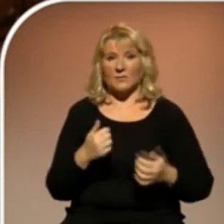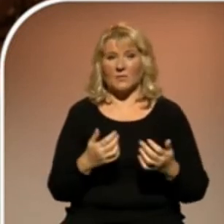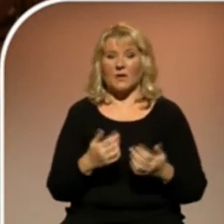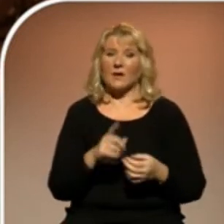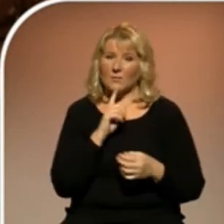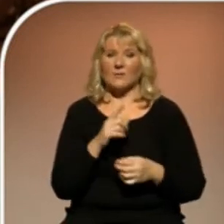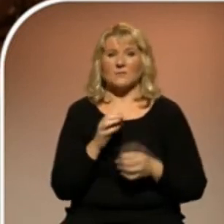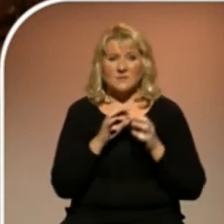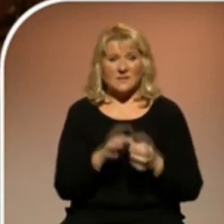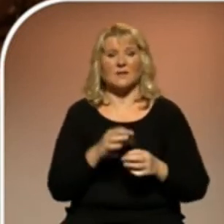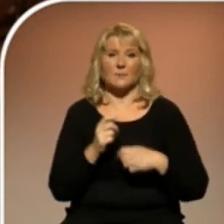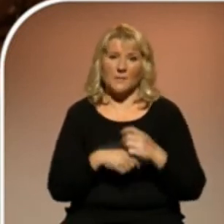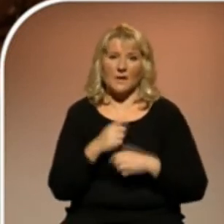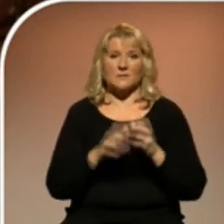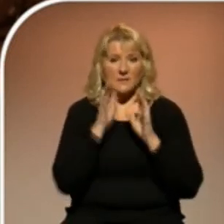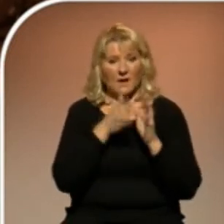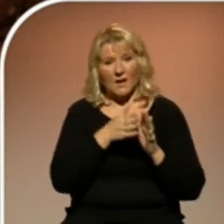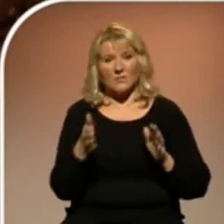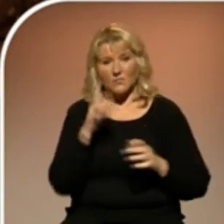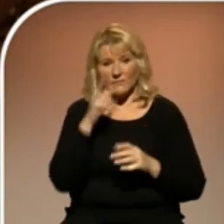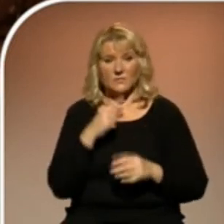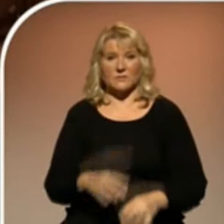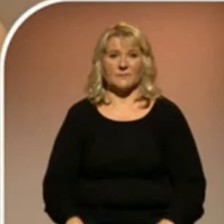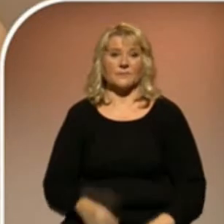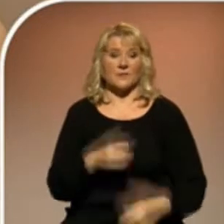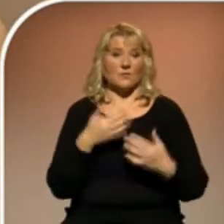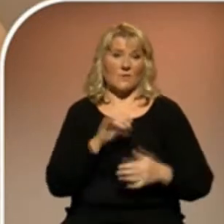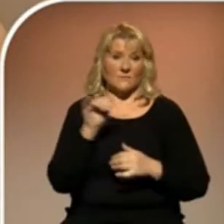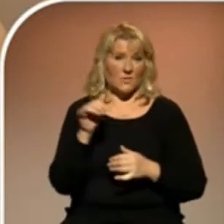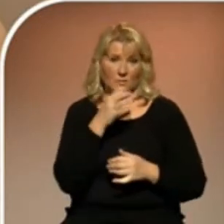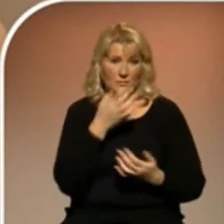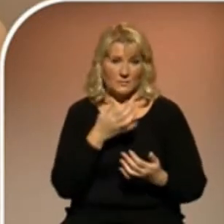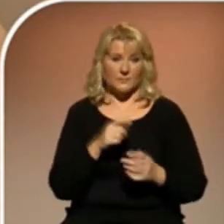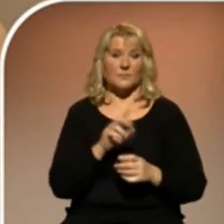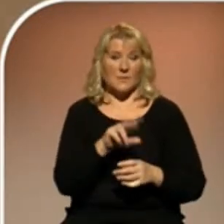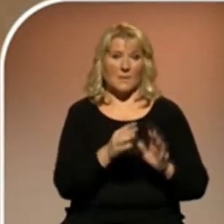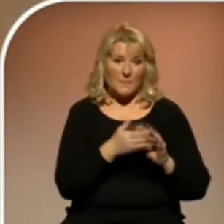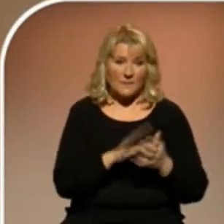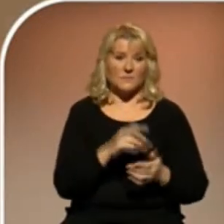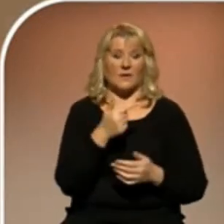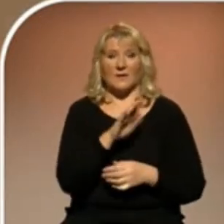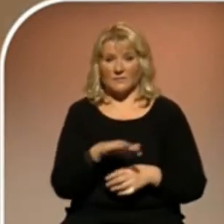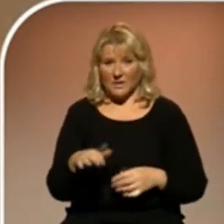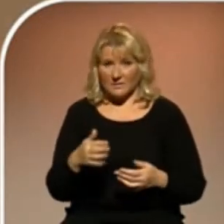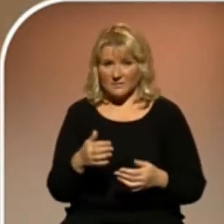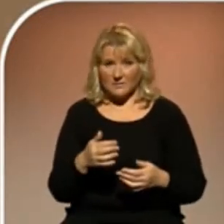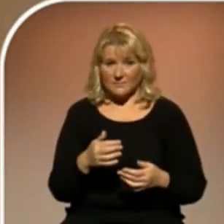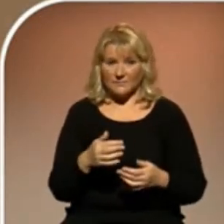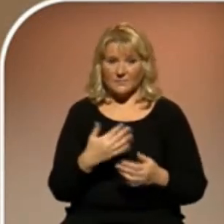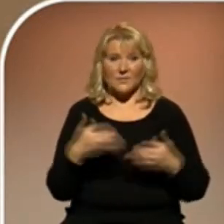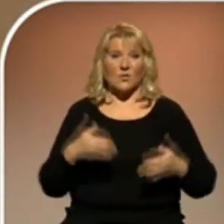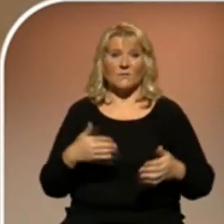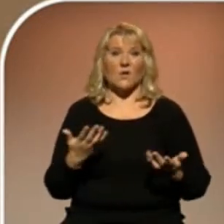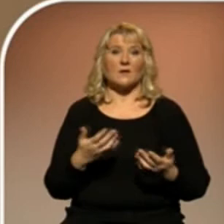je to neustále práce od rána do večera. Takže na dovolenou asi nejezdíte, protože musíme říct, že máte taky manžela, dvě děti a vlastně dovolená